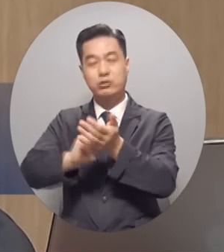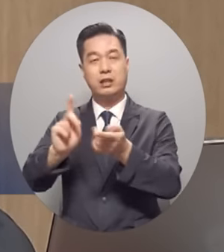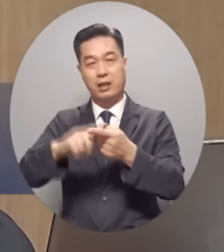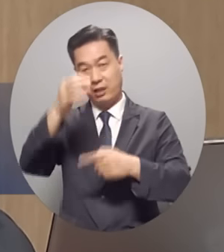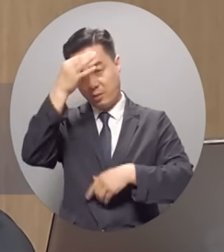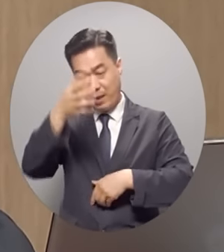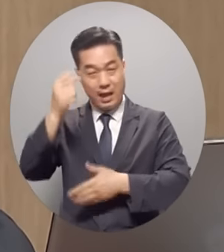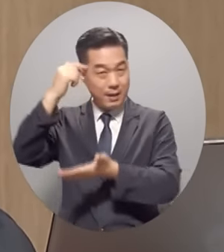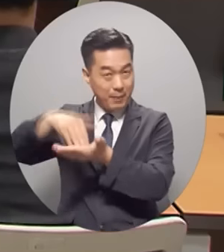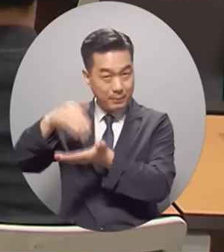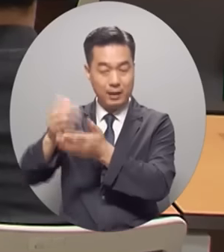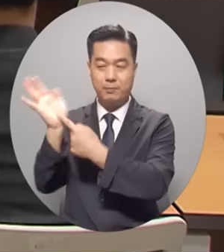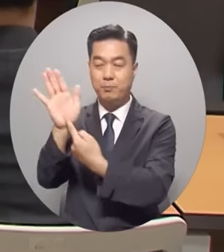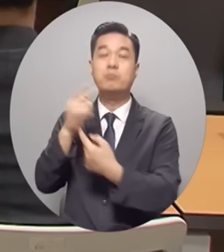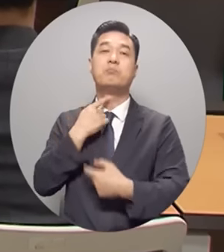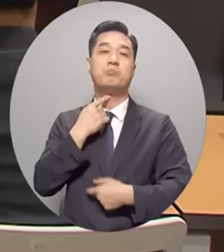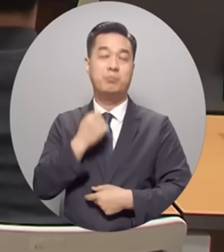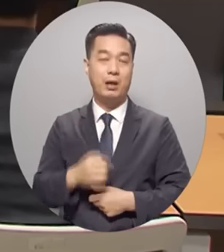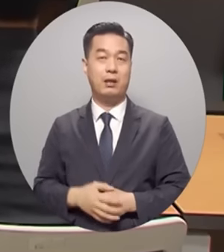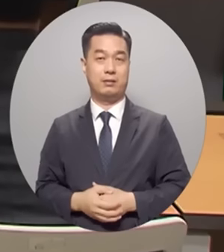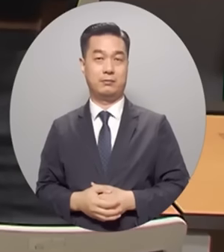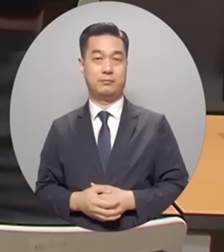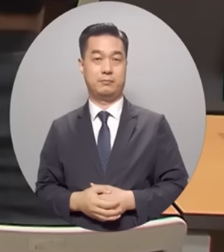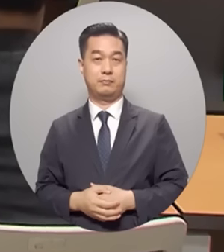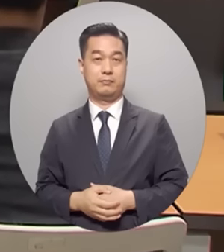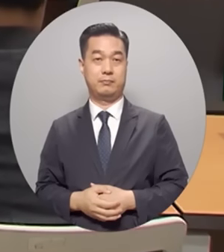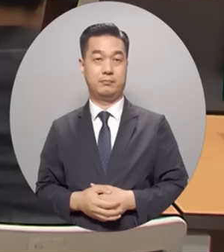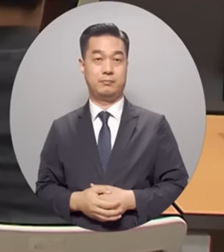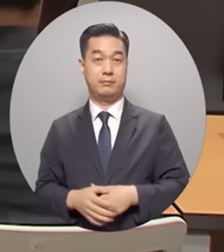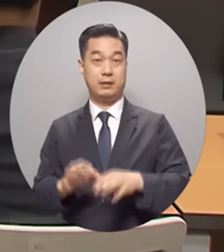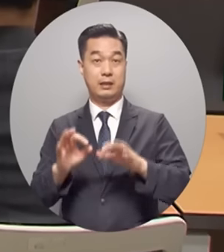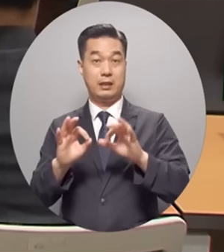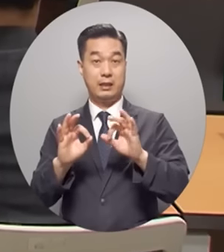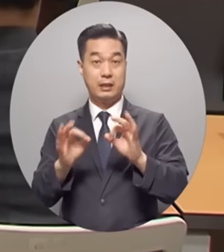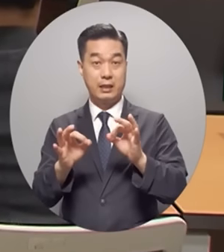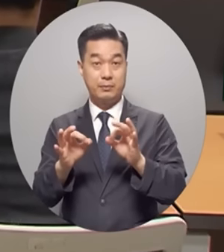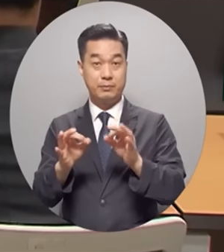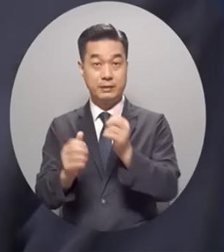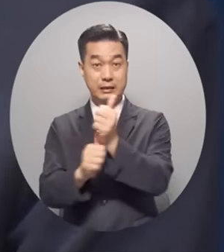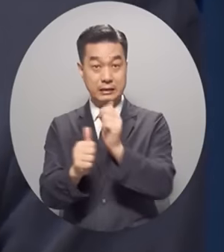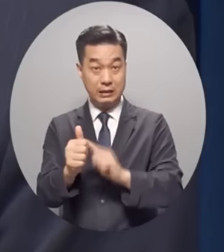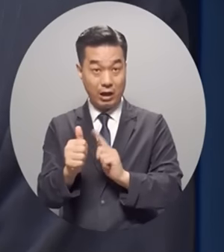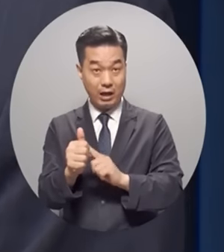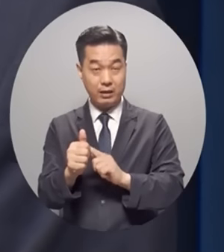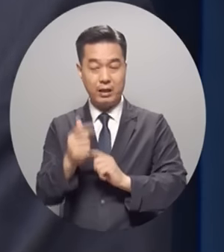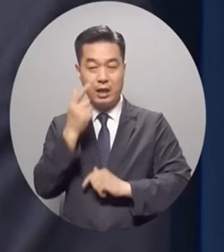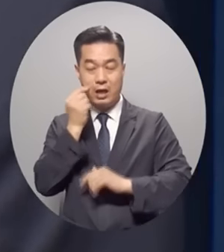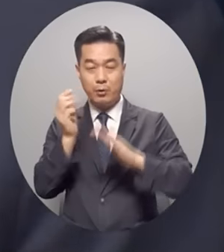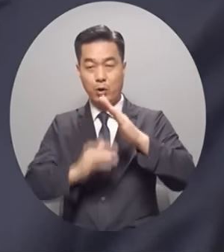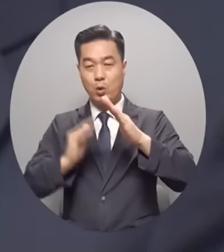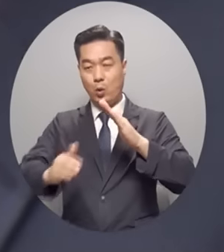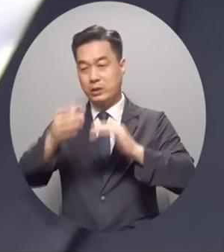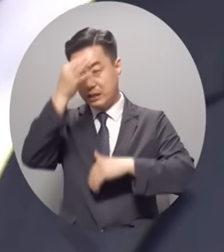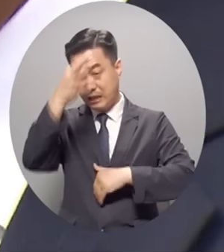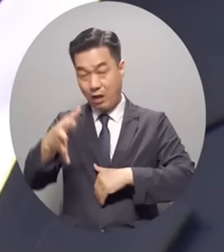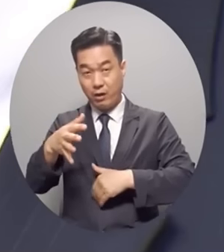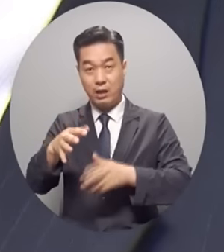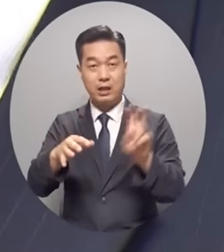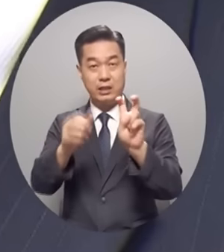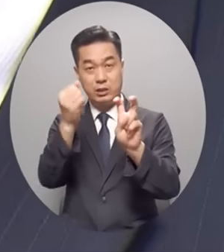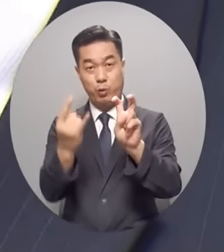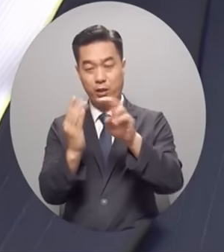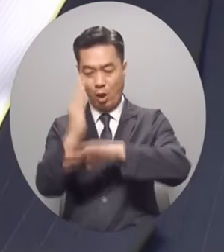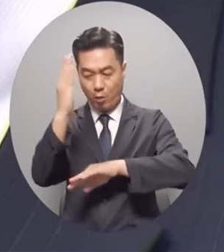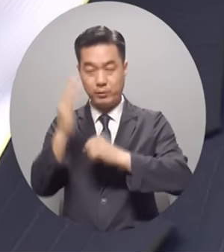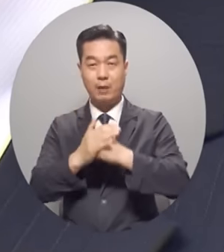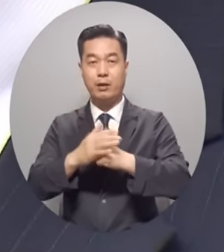바 있습니다 김차장 역시 외교부가 집계한 일본의 공식 사과가 20차례가 넘는다며 윤대통령